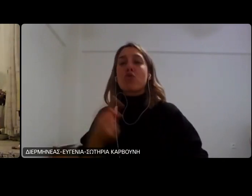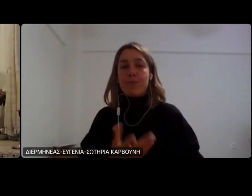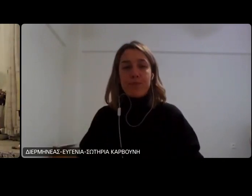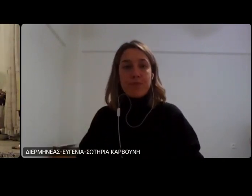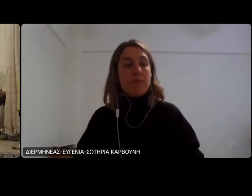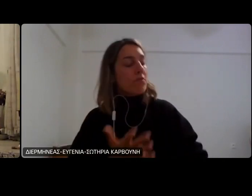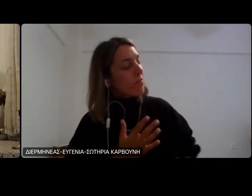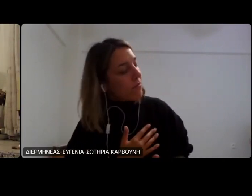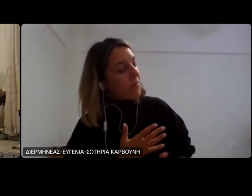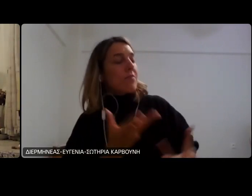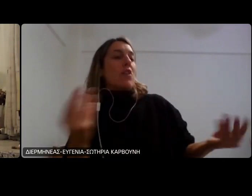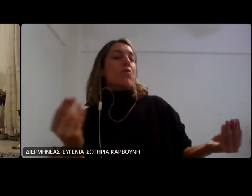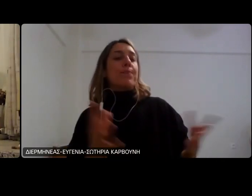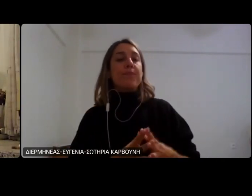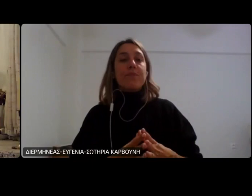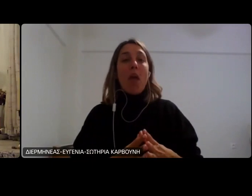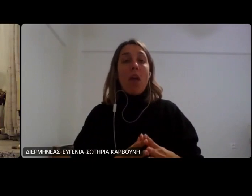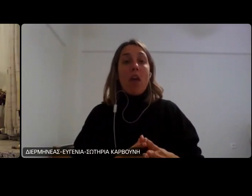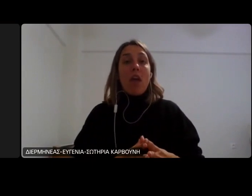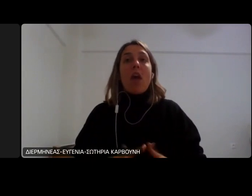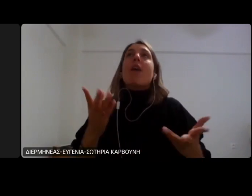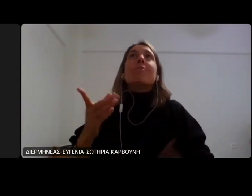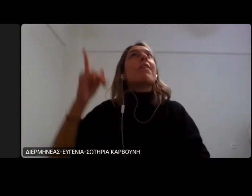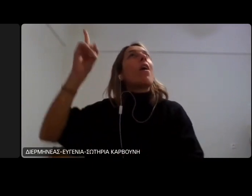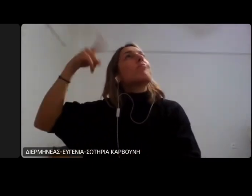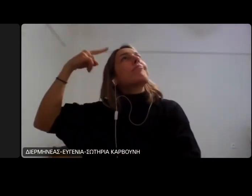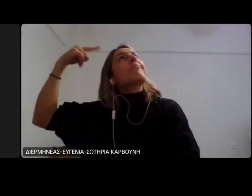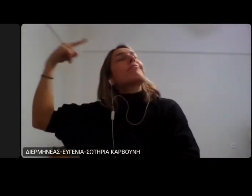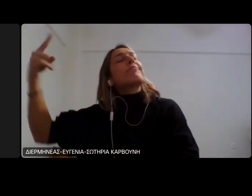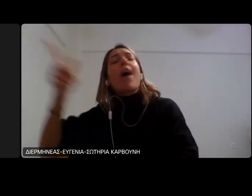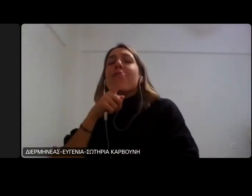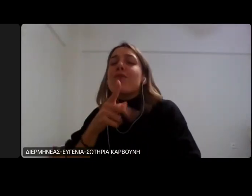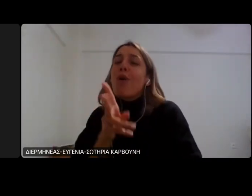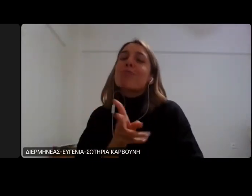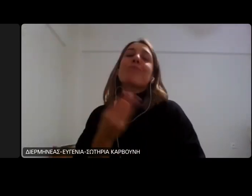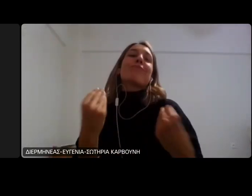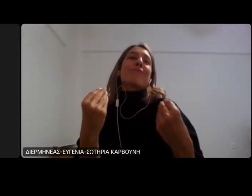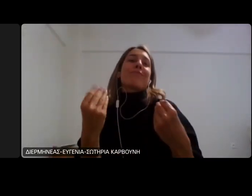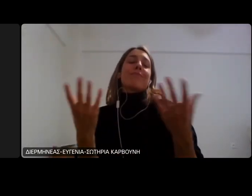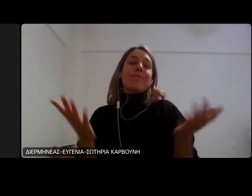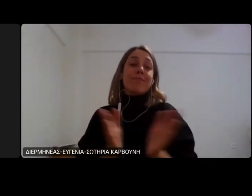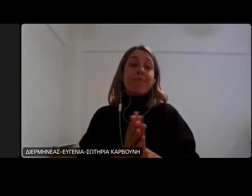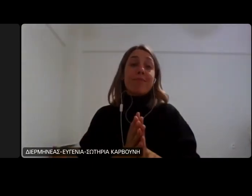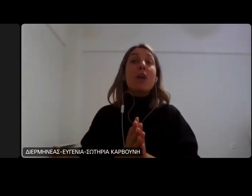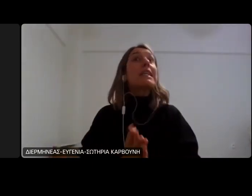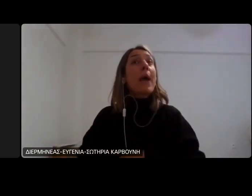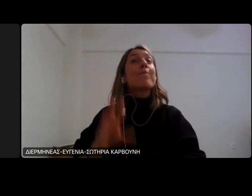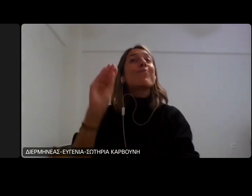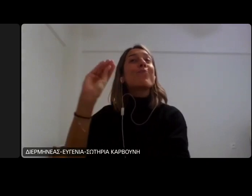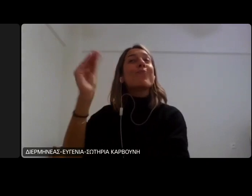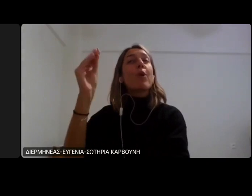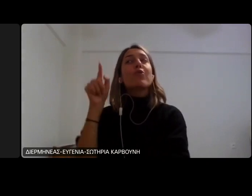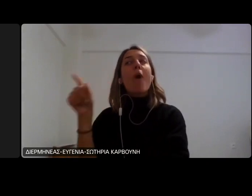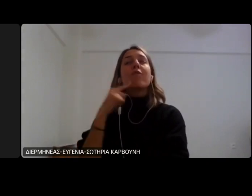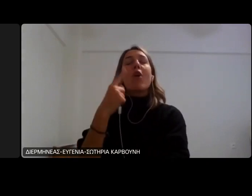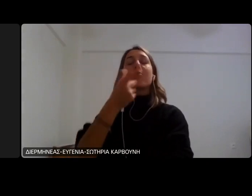Ευχαριστώ πολύ. Καλό είναι να ονειρευόμαστε και έχουμε χτίσει ένα πολιτισμό για τον οποίο